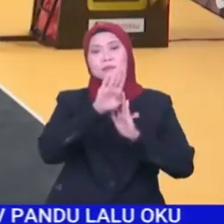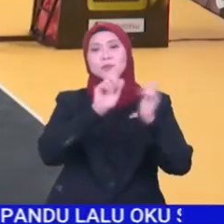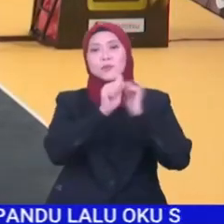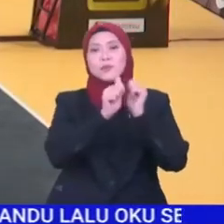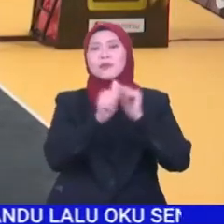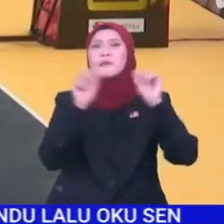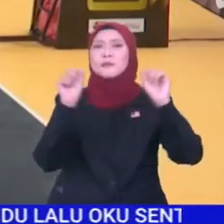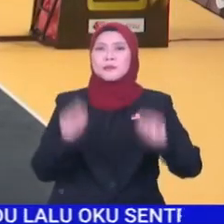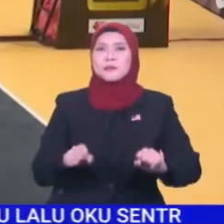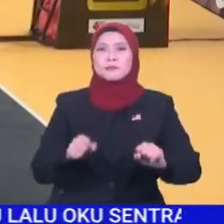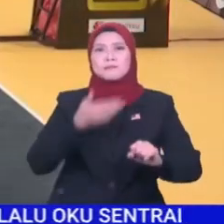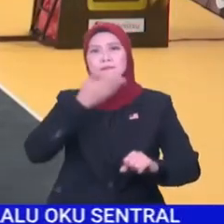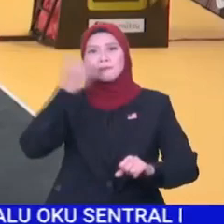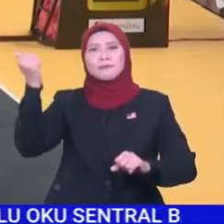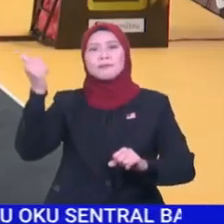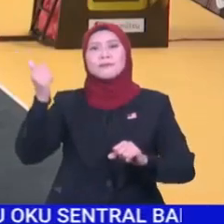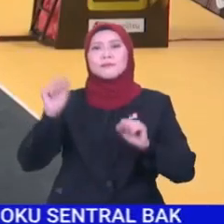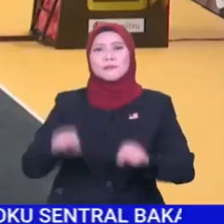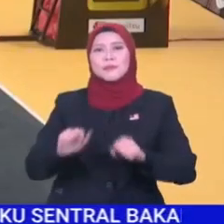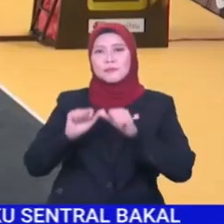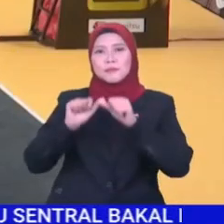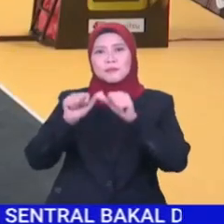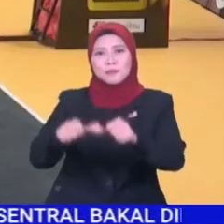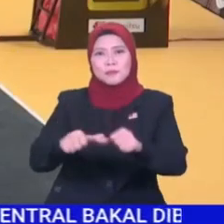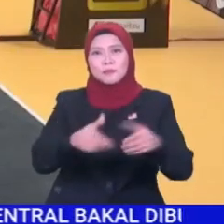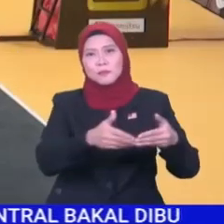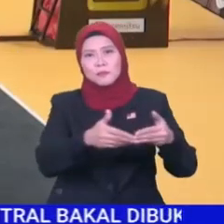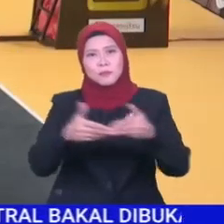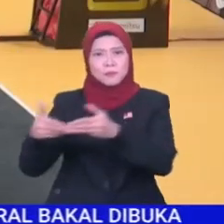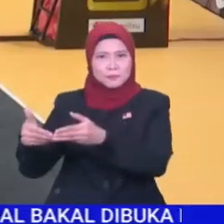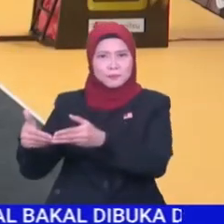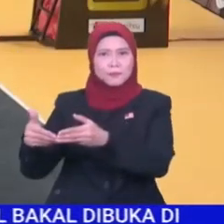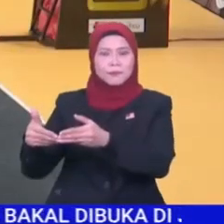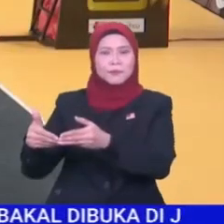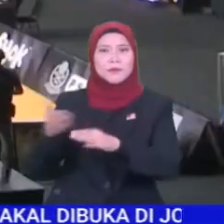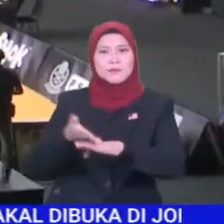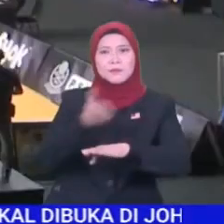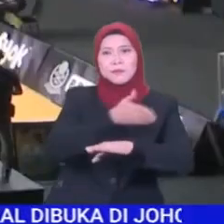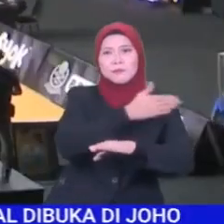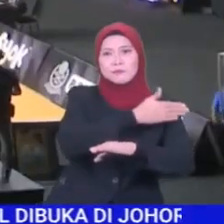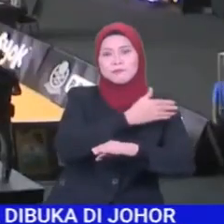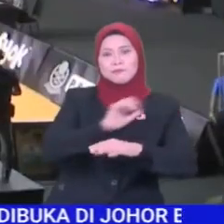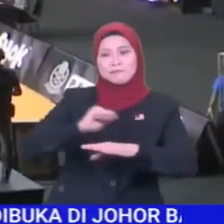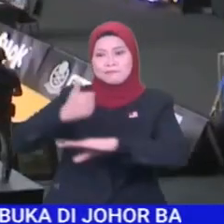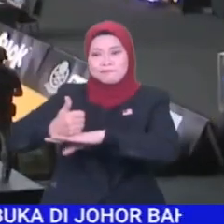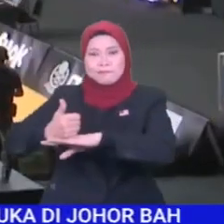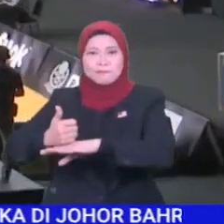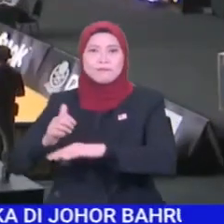digerakkan dengan lebih baik dan meneruskan kesinambungan legasi ditinggalkan sebelum ini.